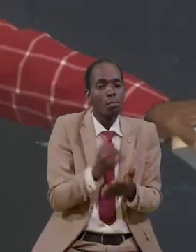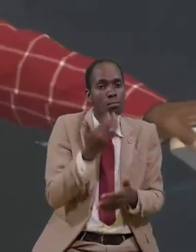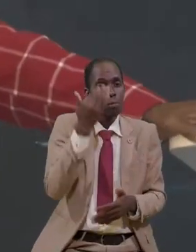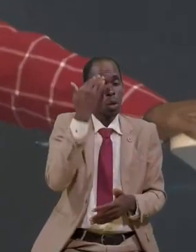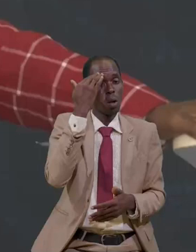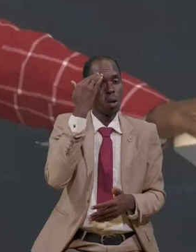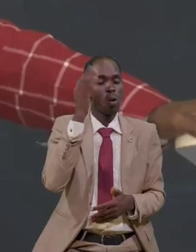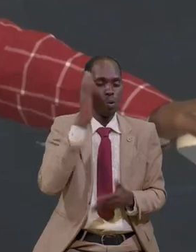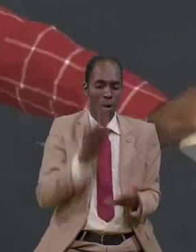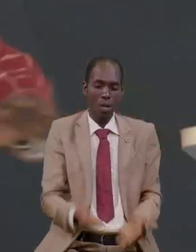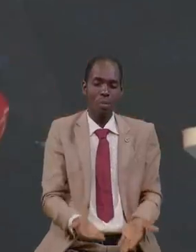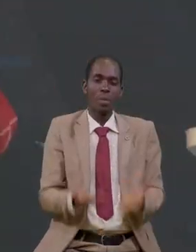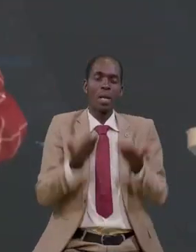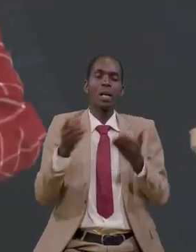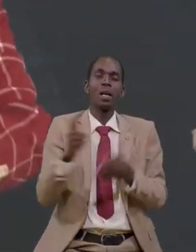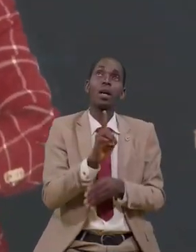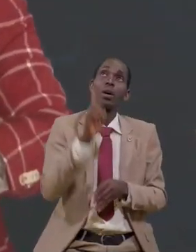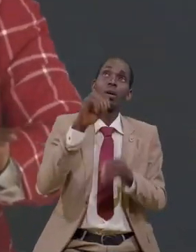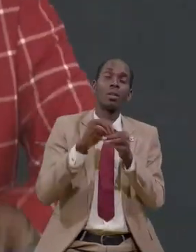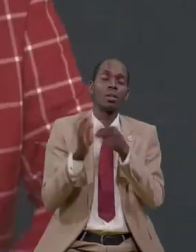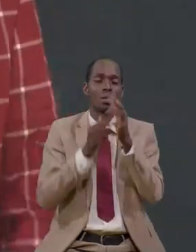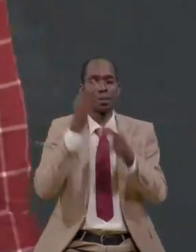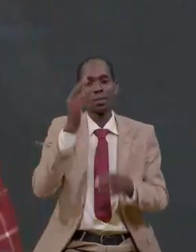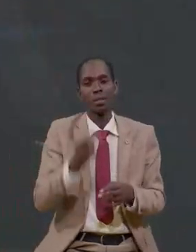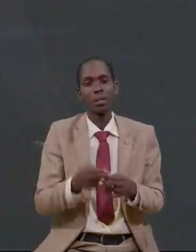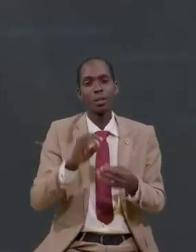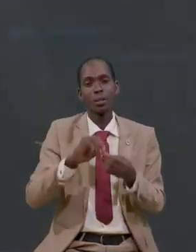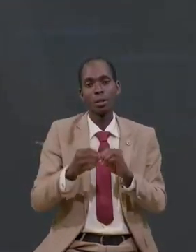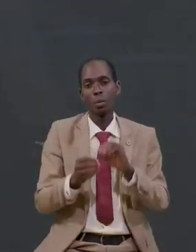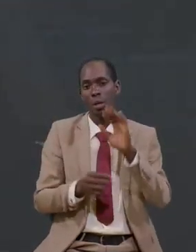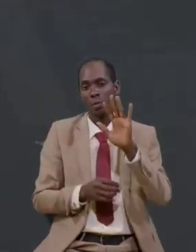Et ce discernement va t'élever.